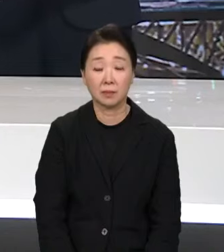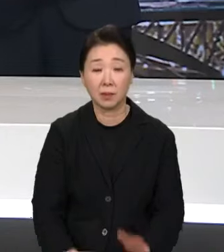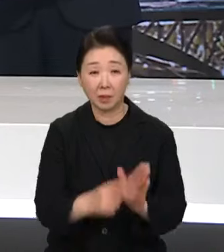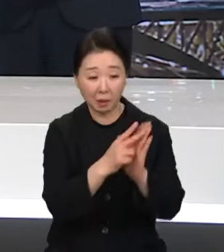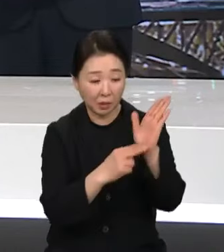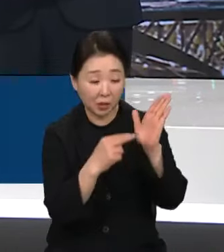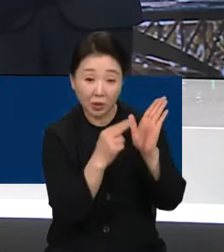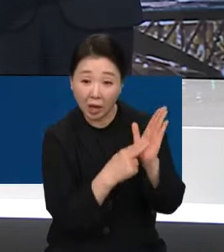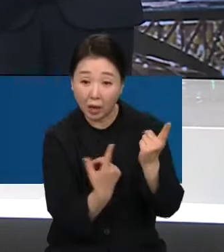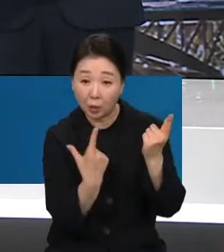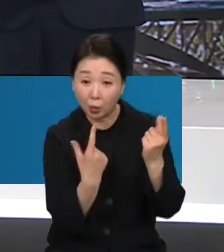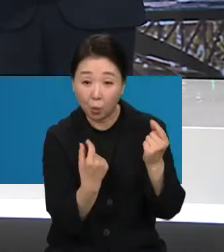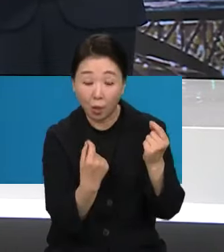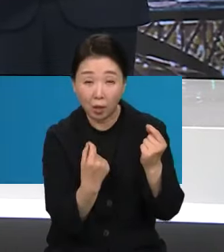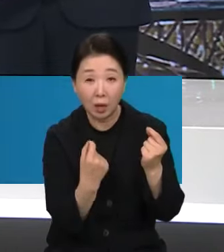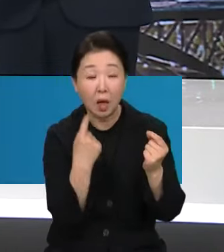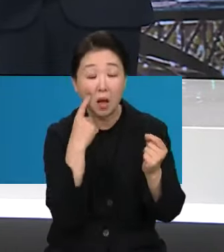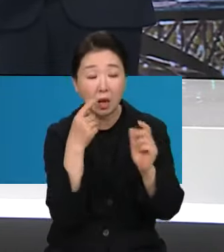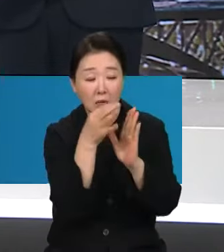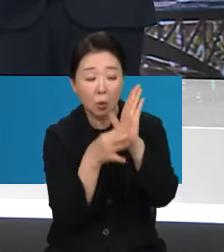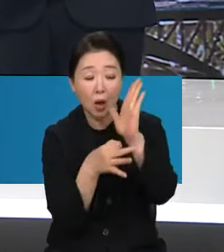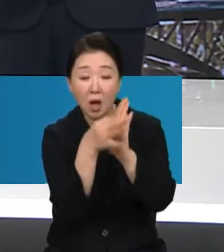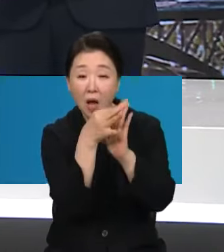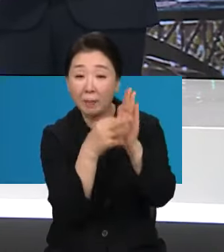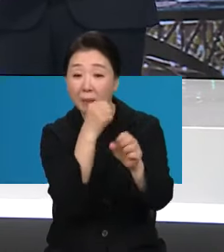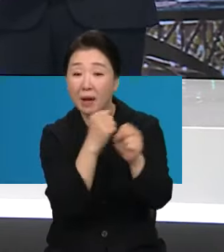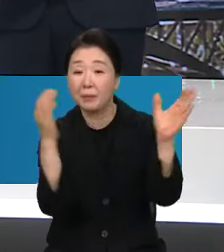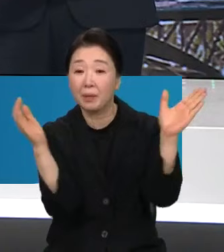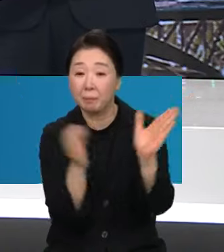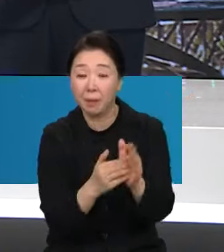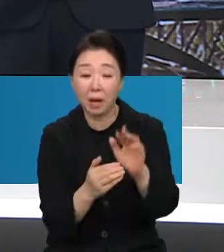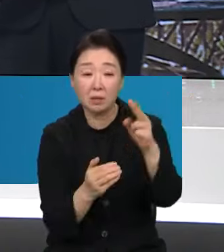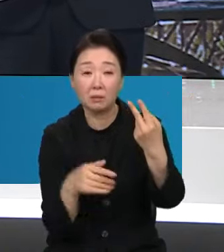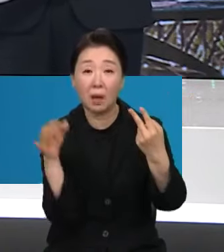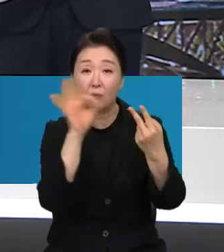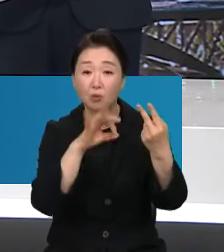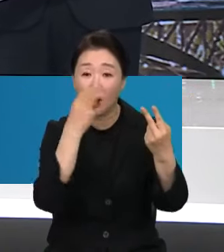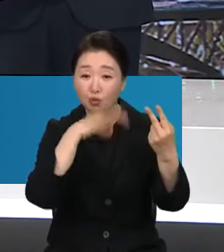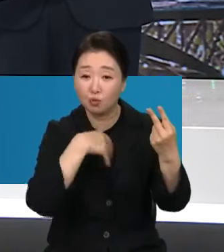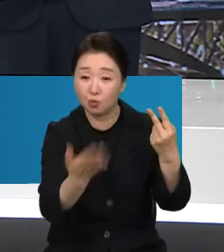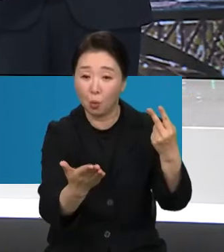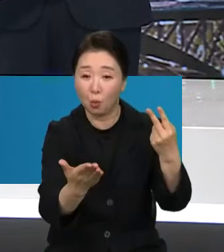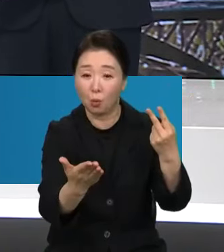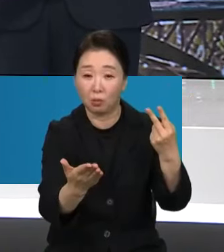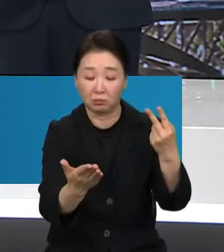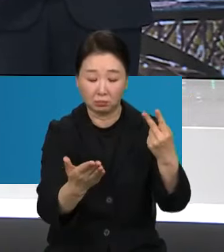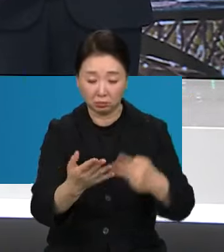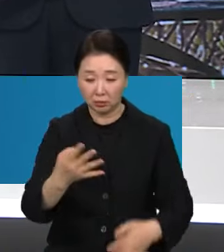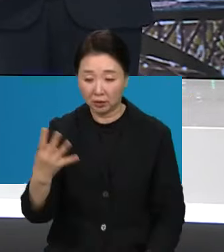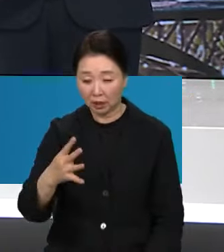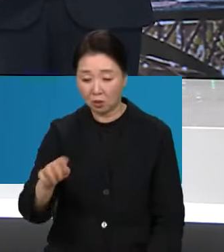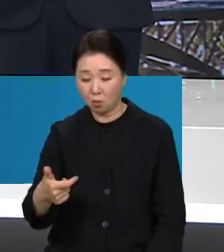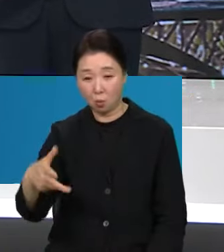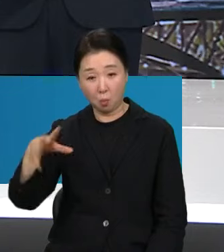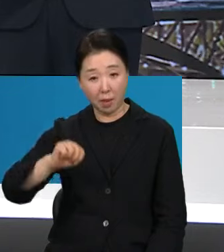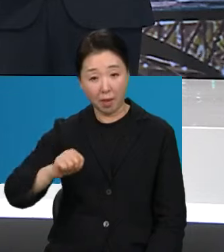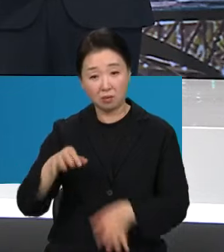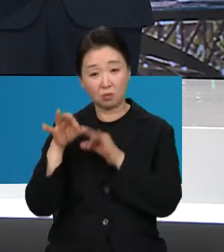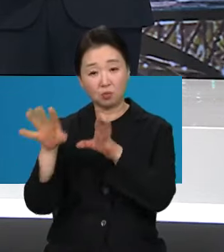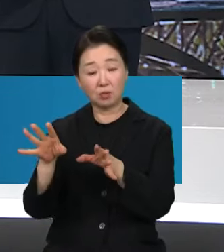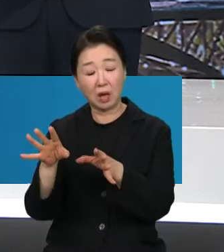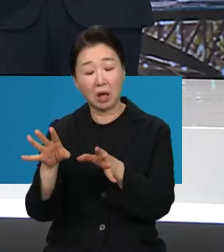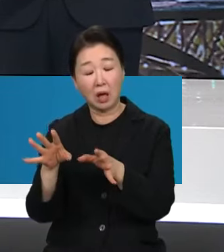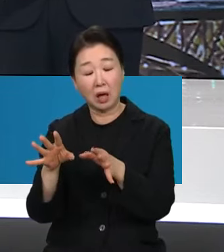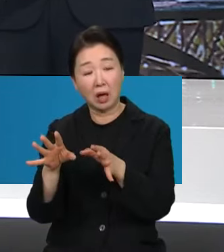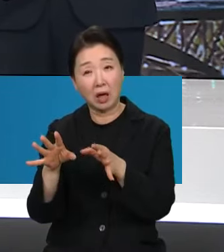비트코인 수준의 가상 화폐를 개발했다 200% 수익을 보장한다면 4,500억원 규모에 투자 사기를